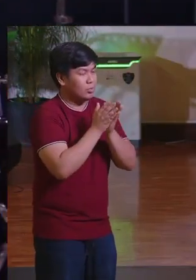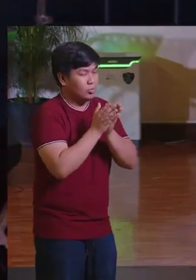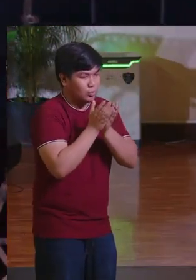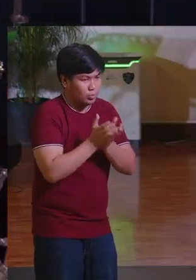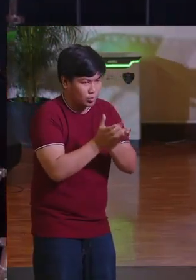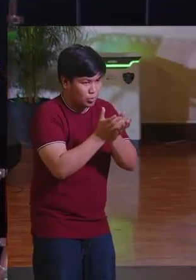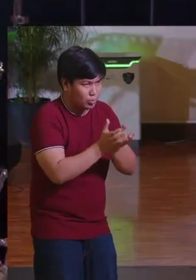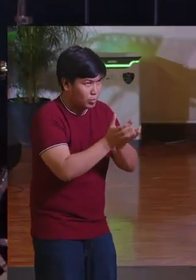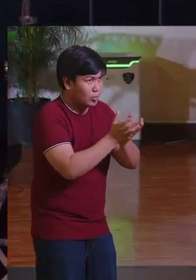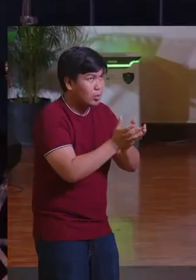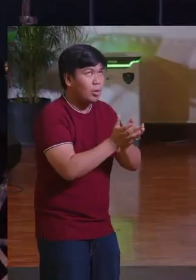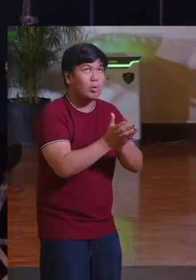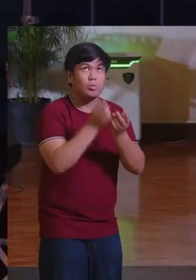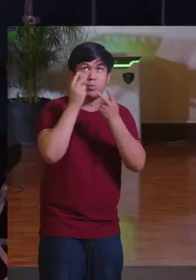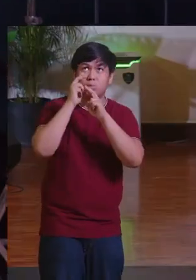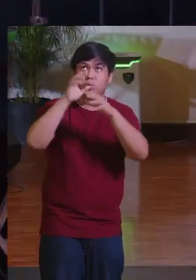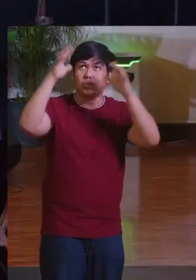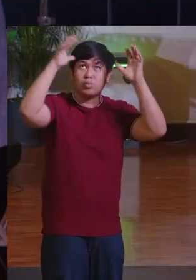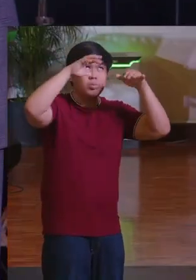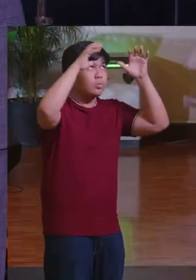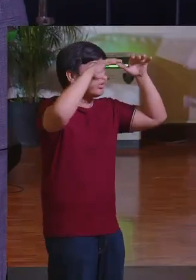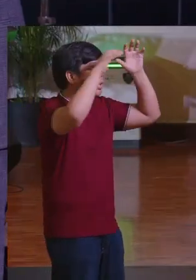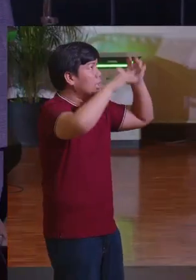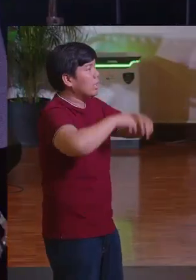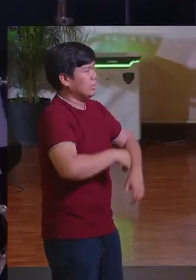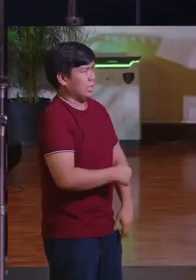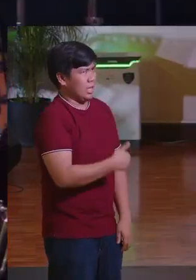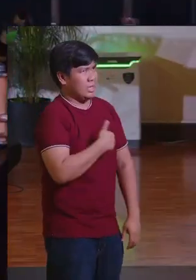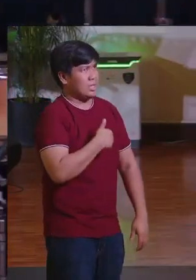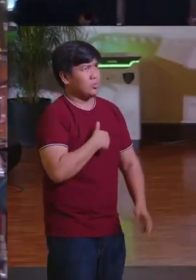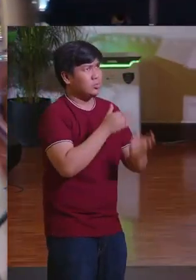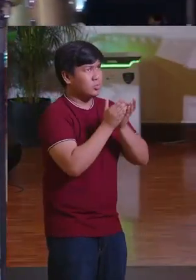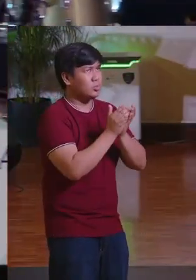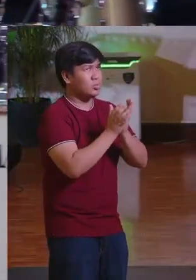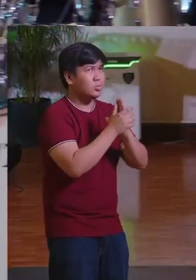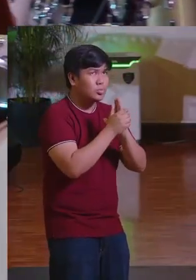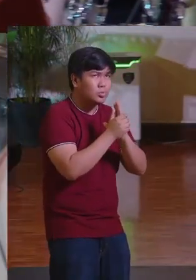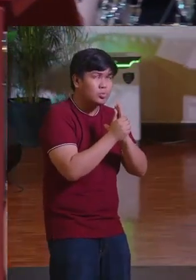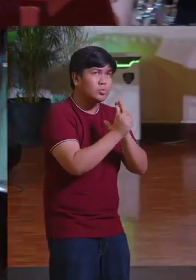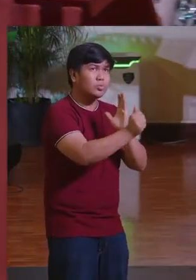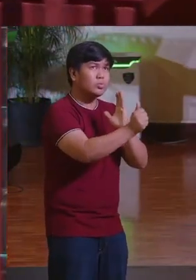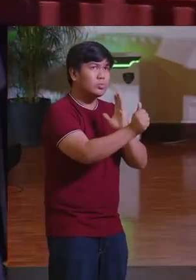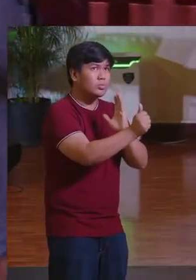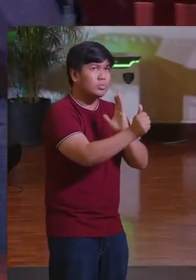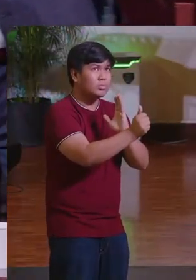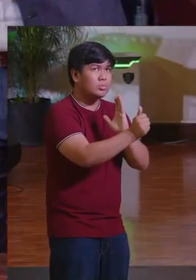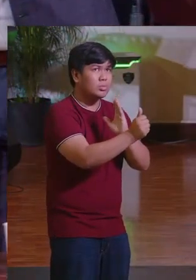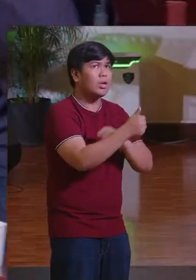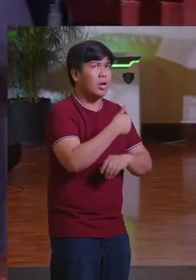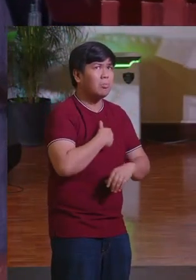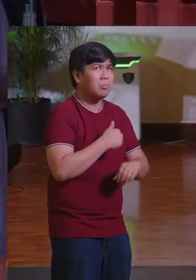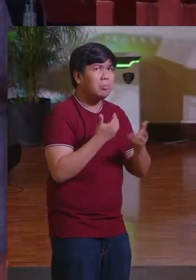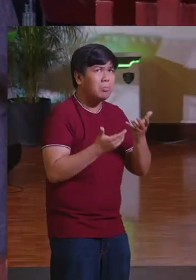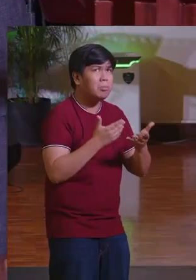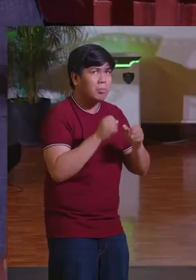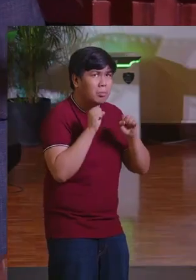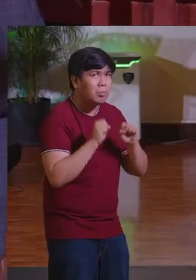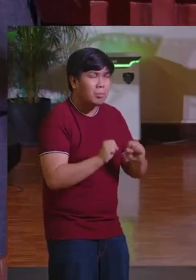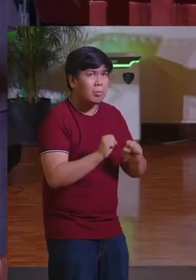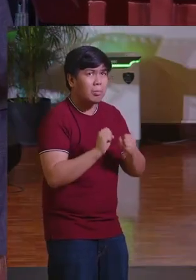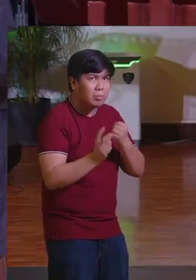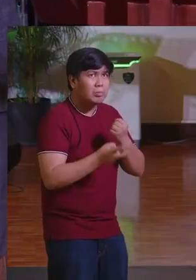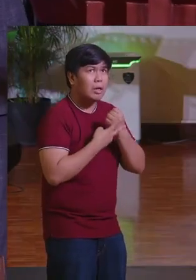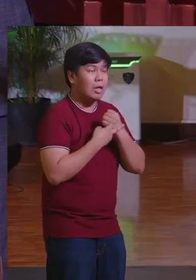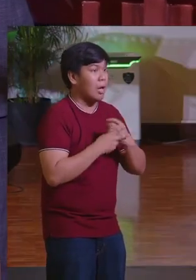sa klima o sa bagyo. Dito po, nang marinig nila ang kumpisal ni Jonah,